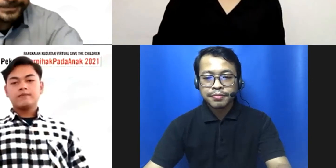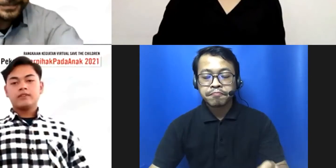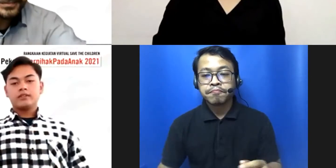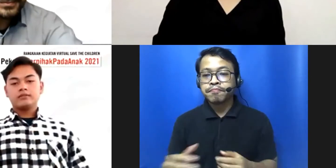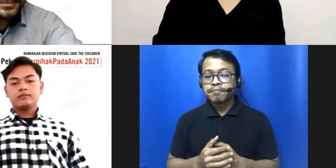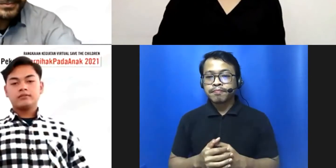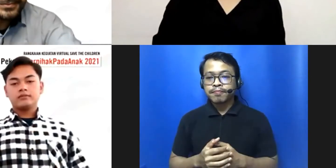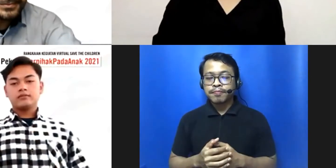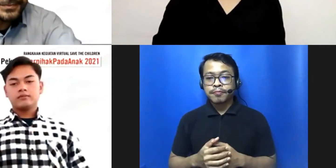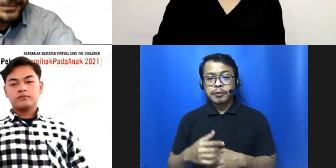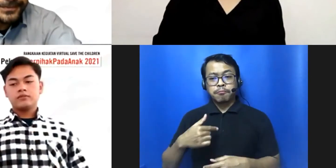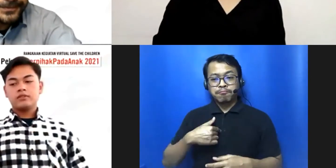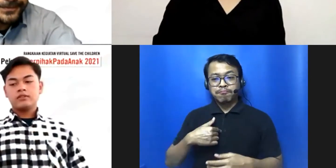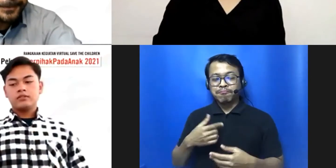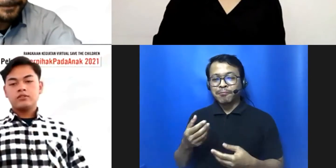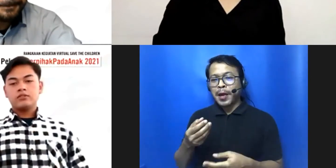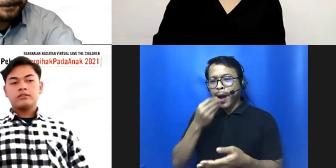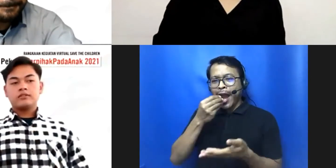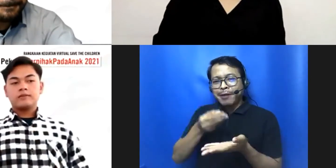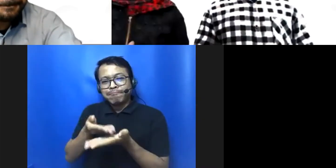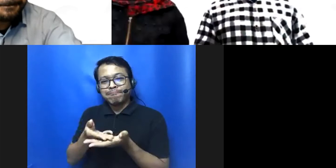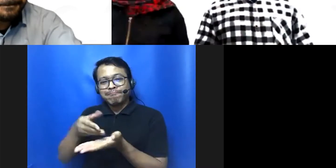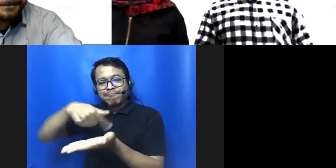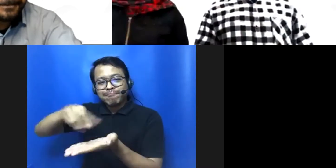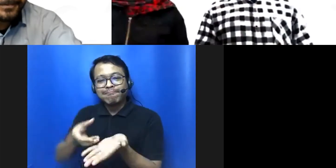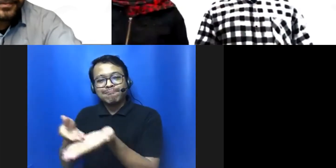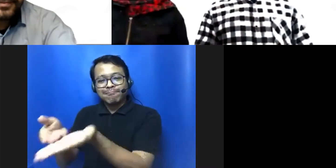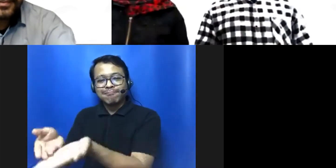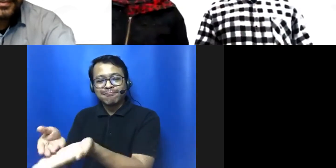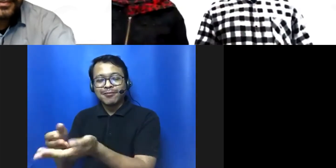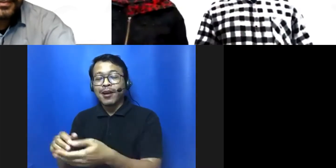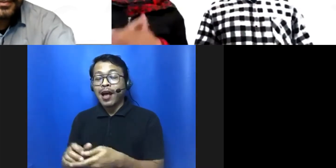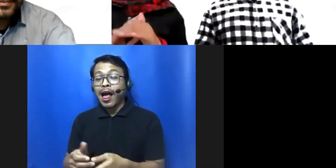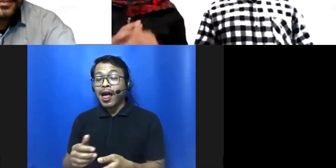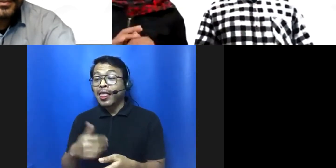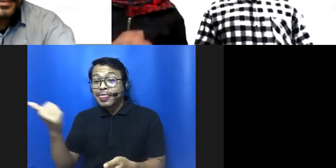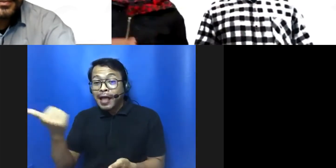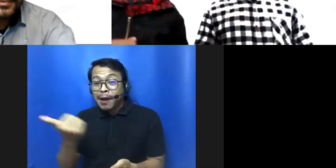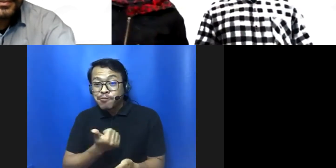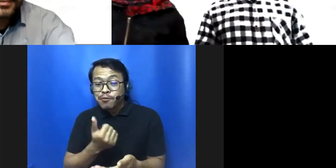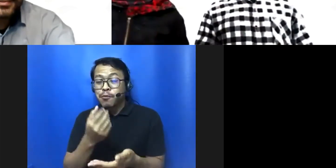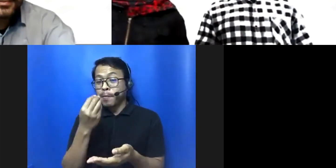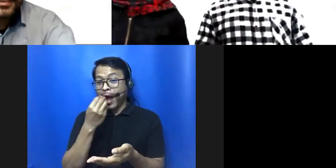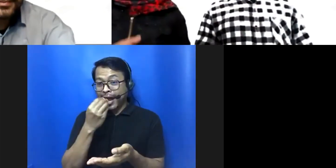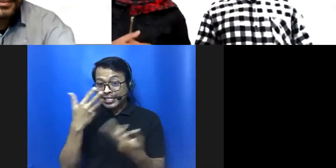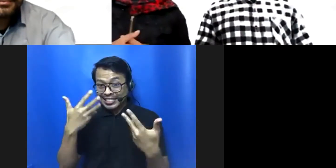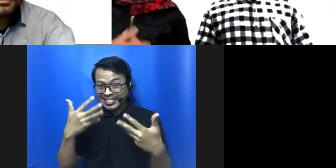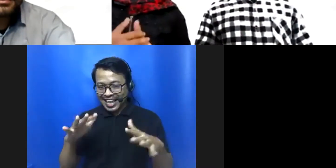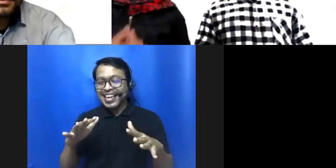Saya menyajikan makanan pada tamu. Setelah tamu makan, saya membereskan meja. Saya